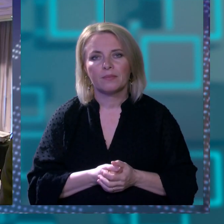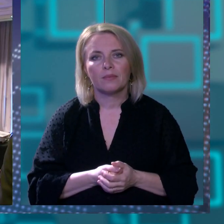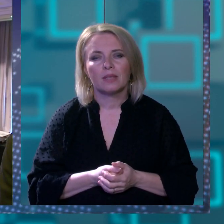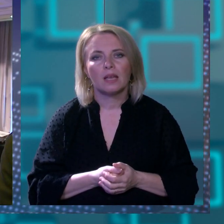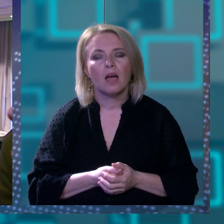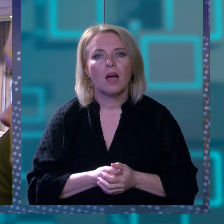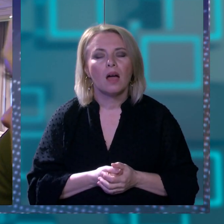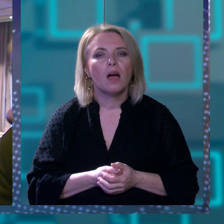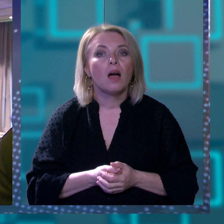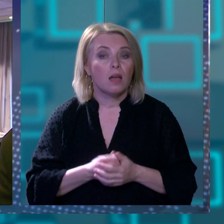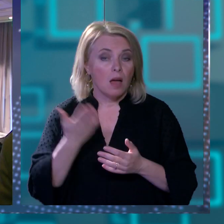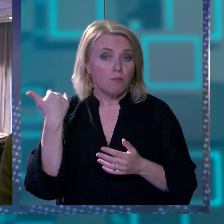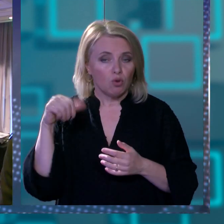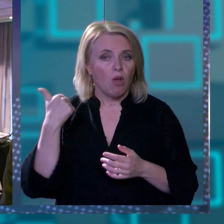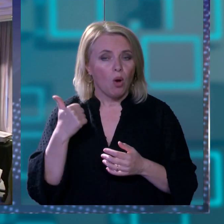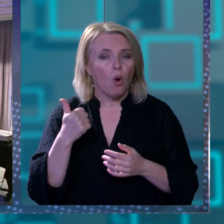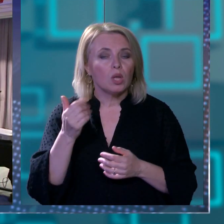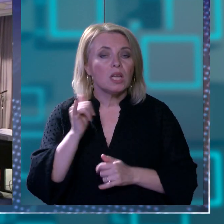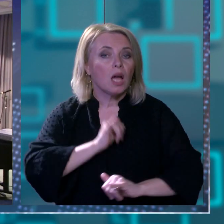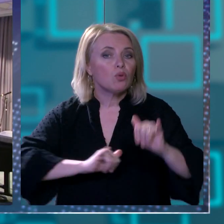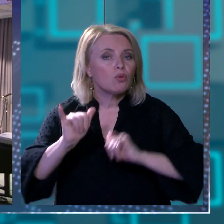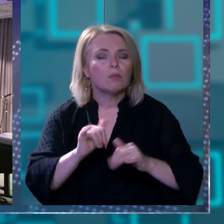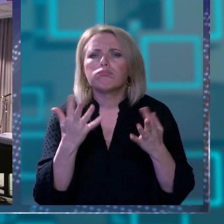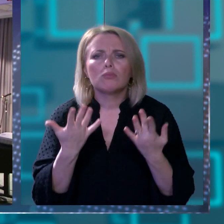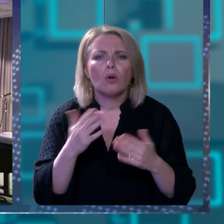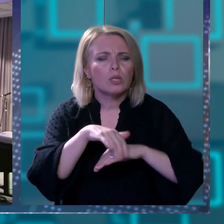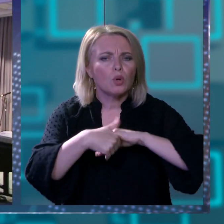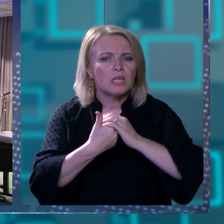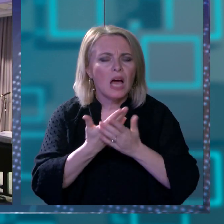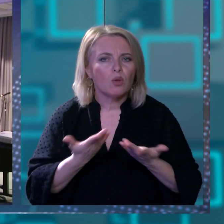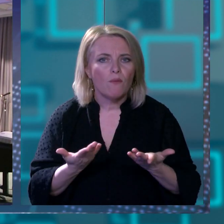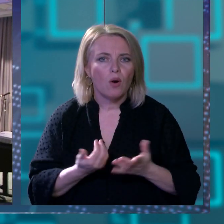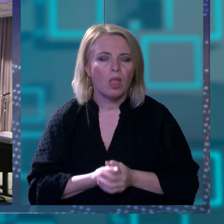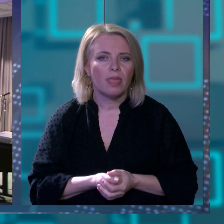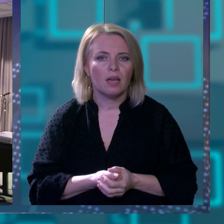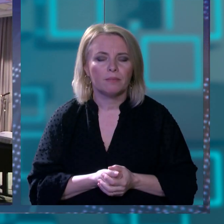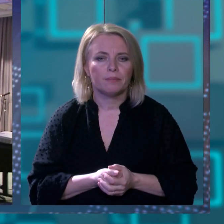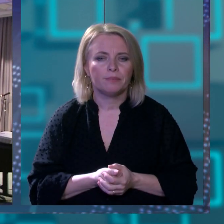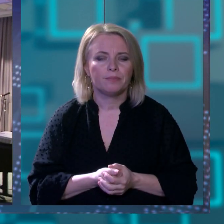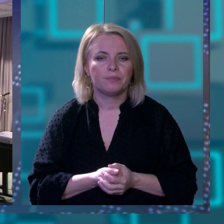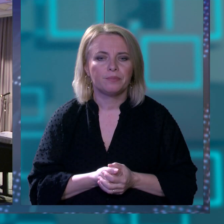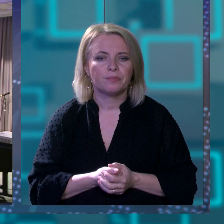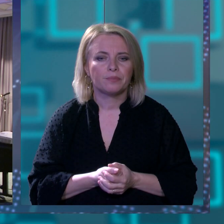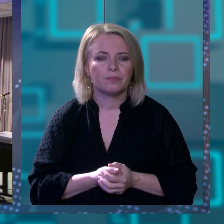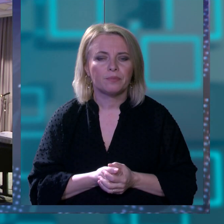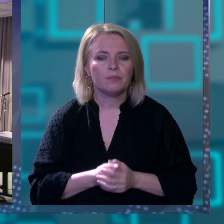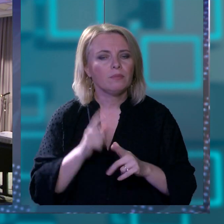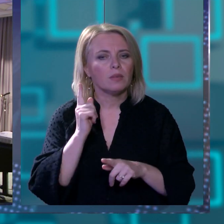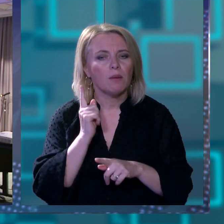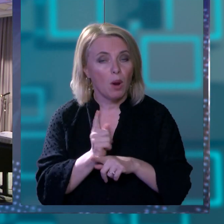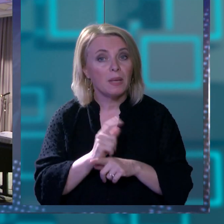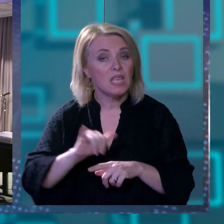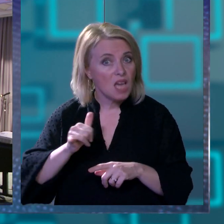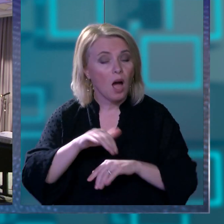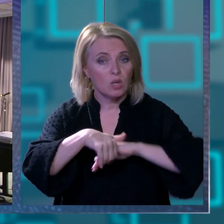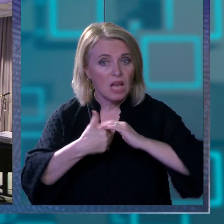Sa osvrtom na ovu prošlu godinu turističku, koliko ste zadovoljni, je li se neki dio županije posebno isticao po turističkim rezultatima? Pa moramo